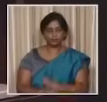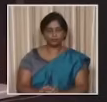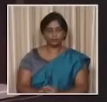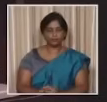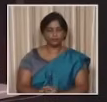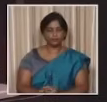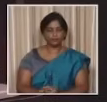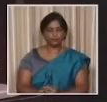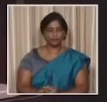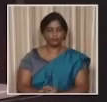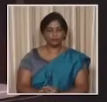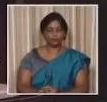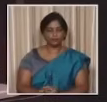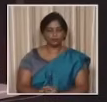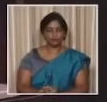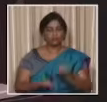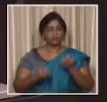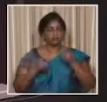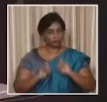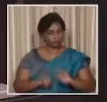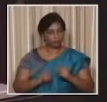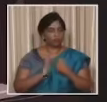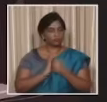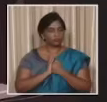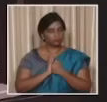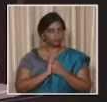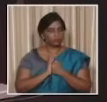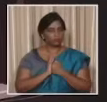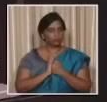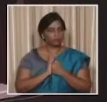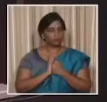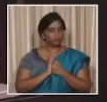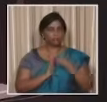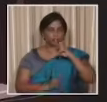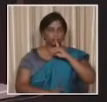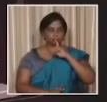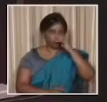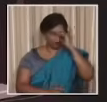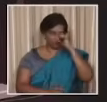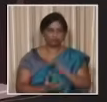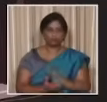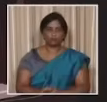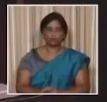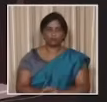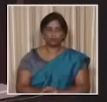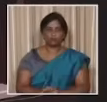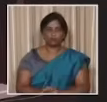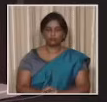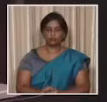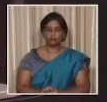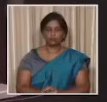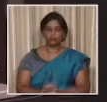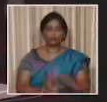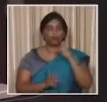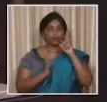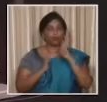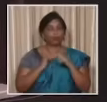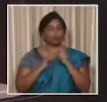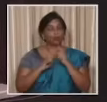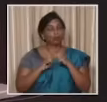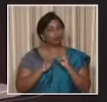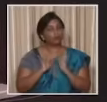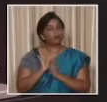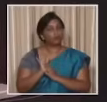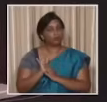උදෙසා. ඊට පස්සේ ගරු නියෝජ්‍ය කතානායකතුමනි කෝප් කමිටුව